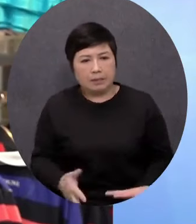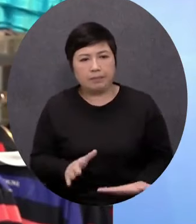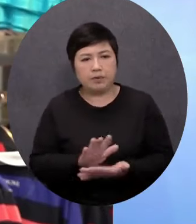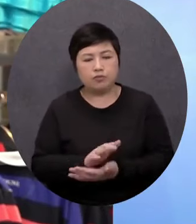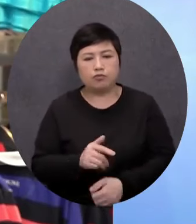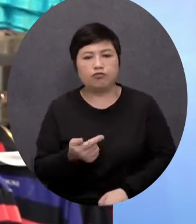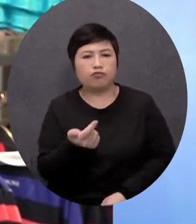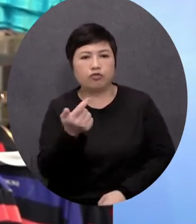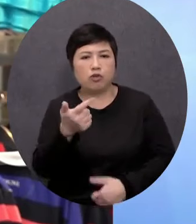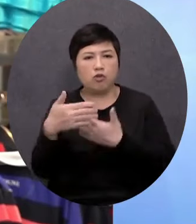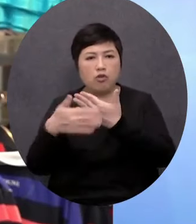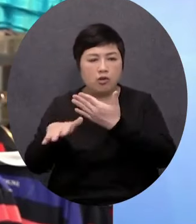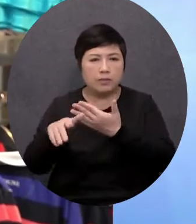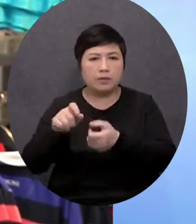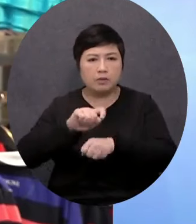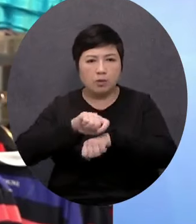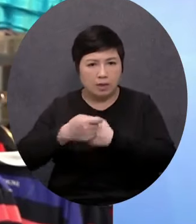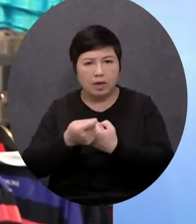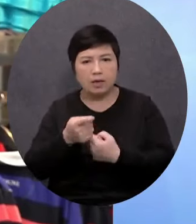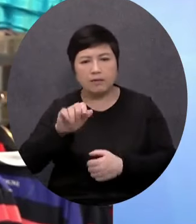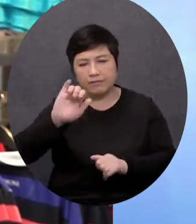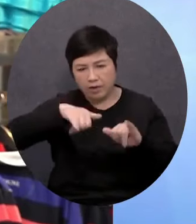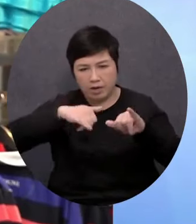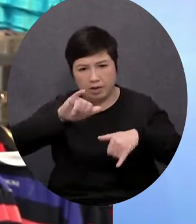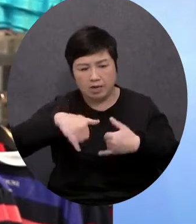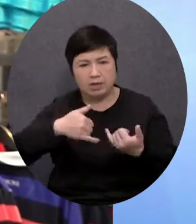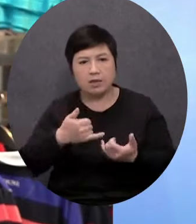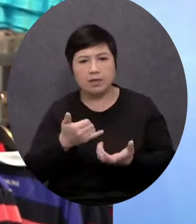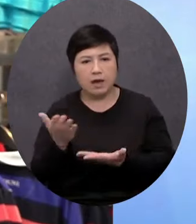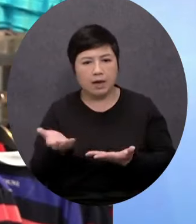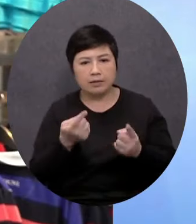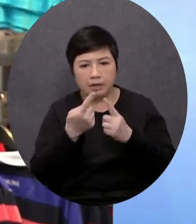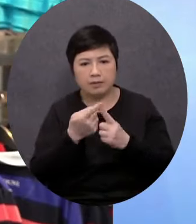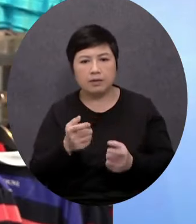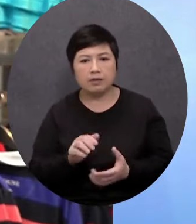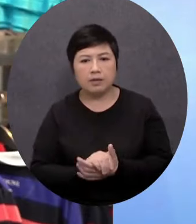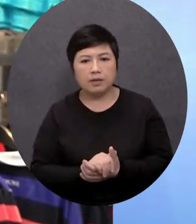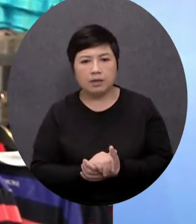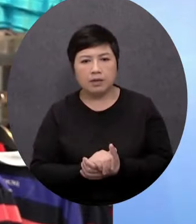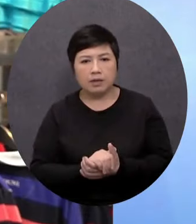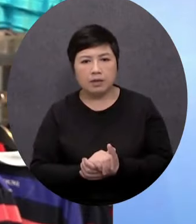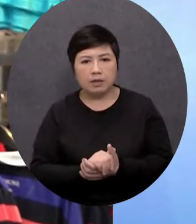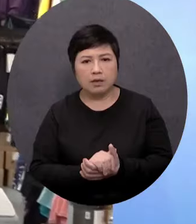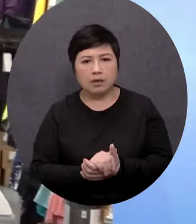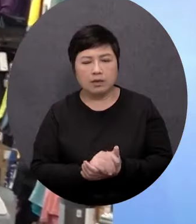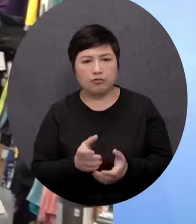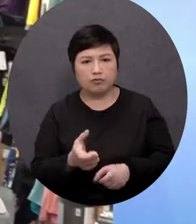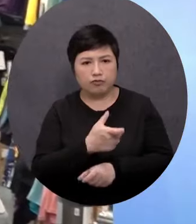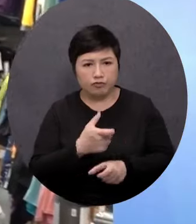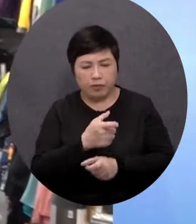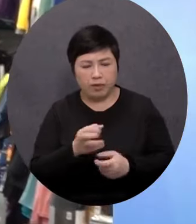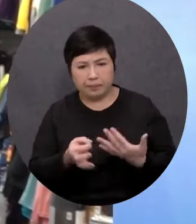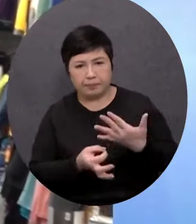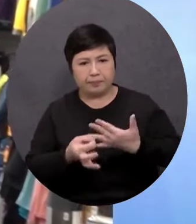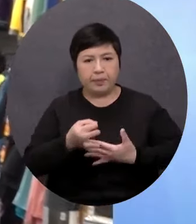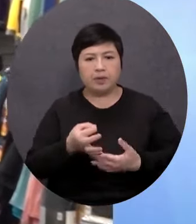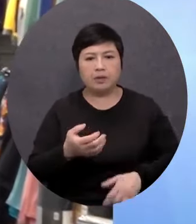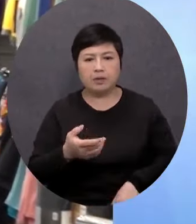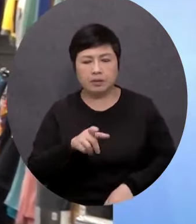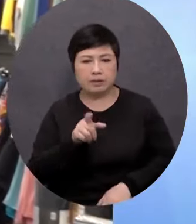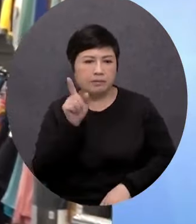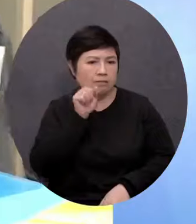了一些客是外国回来的。就係多咗少少銷售嘅，依幾個禮拜其實都見